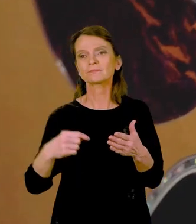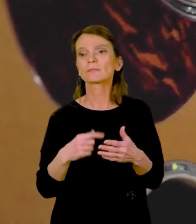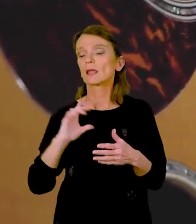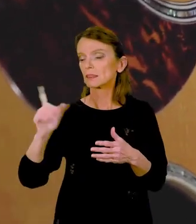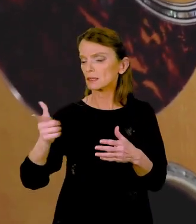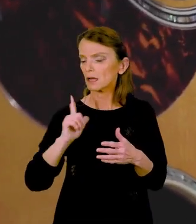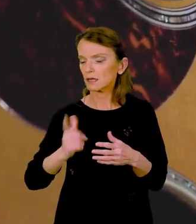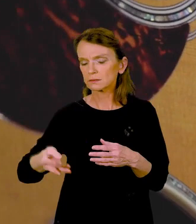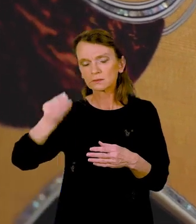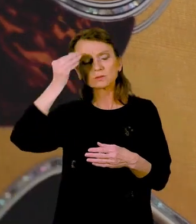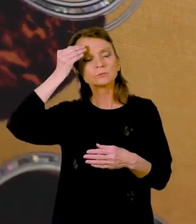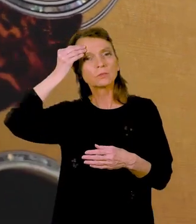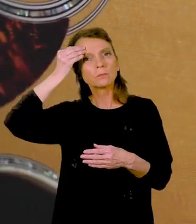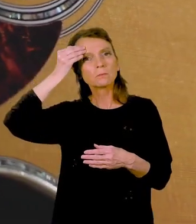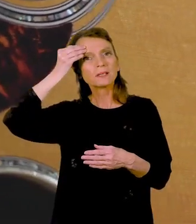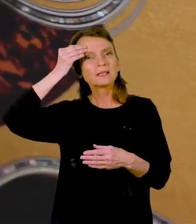Najne